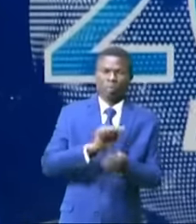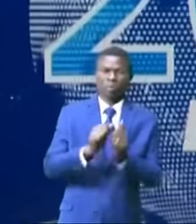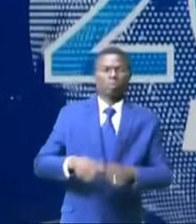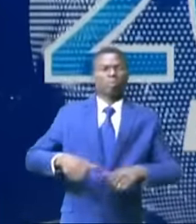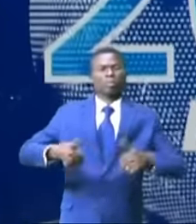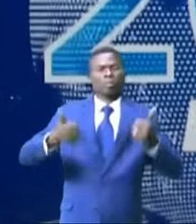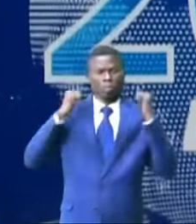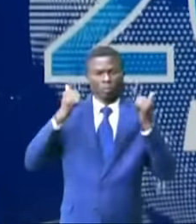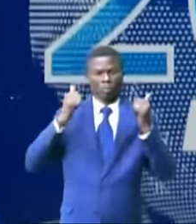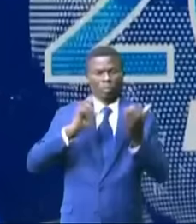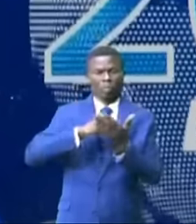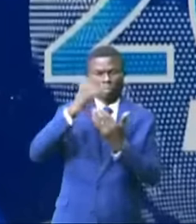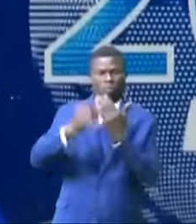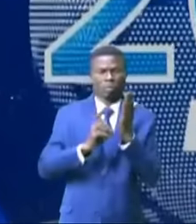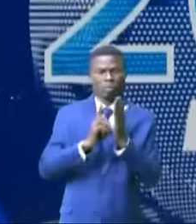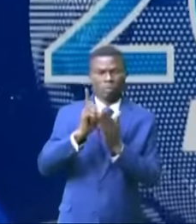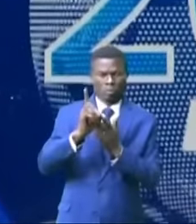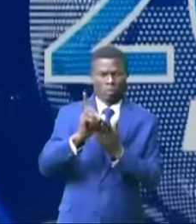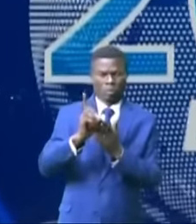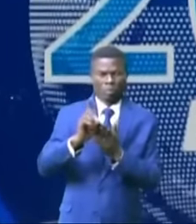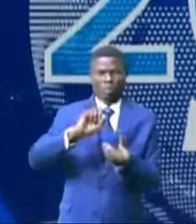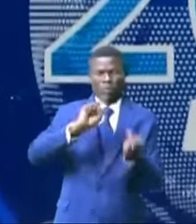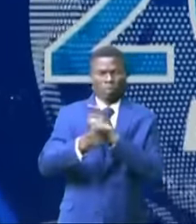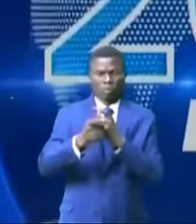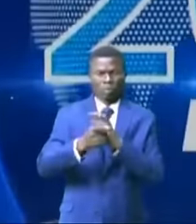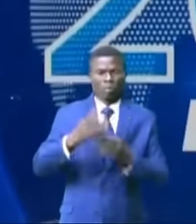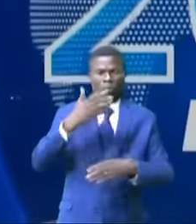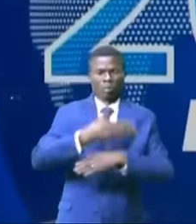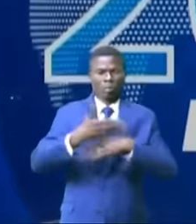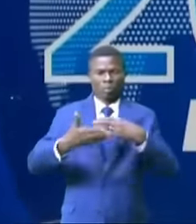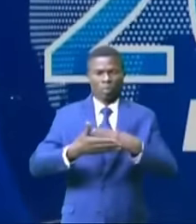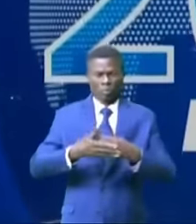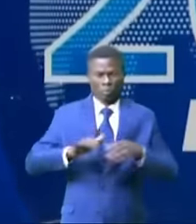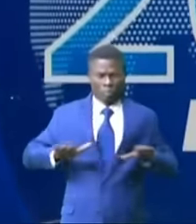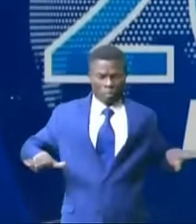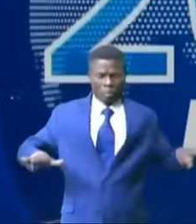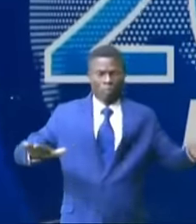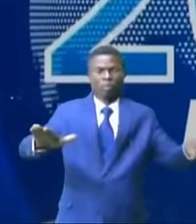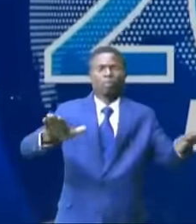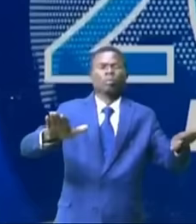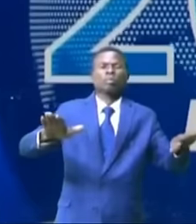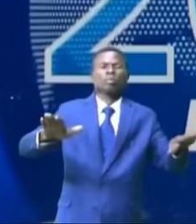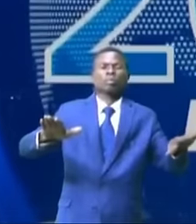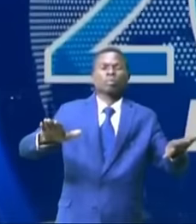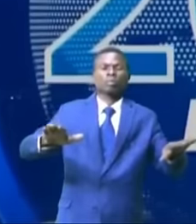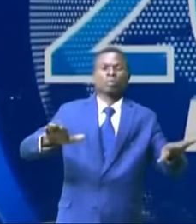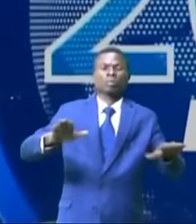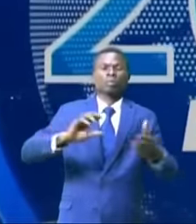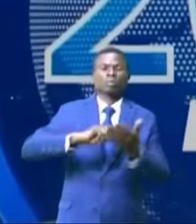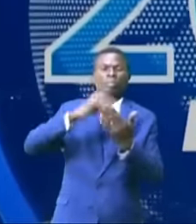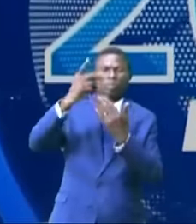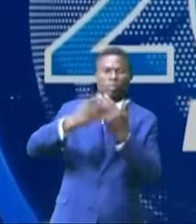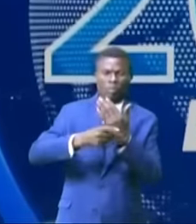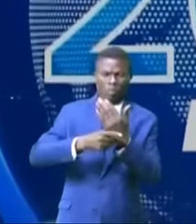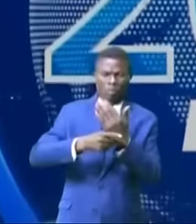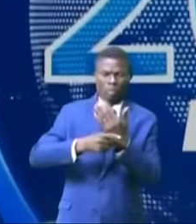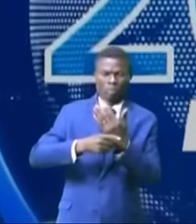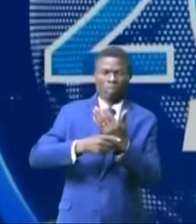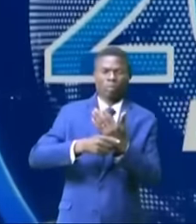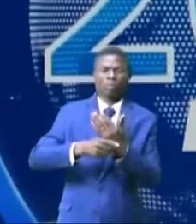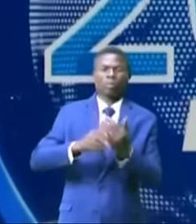s'opposer à des projets de développement et de modernisation des infrastructures aéroportuaires, cas du projet de la firme